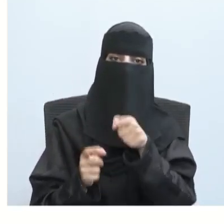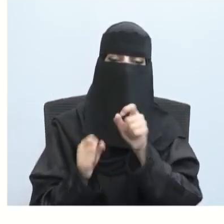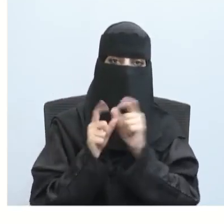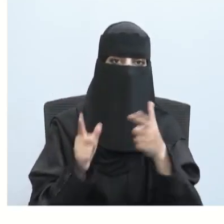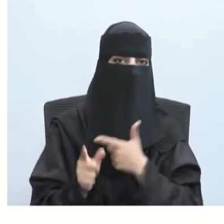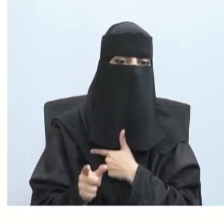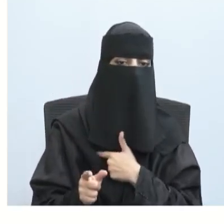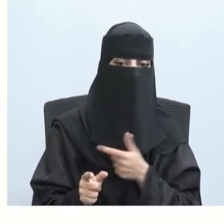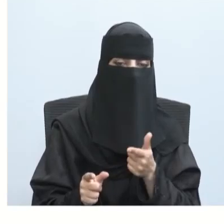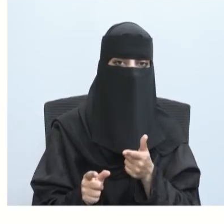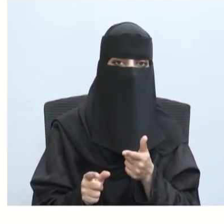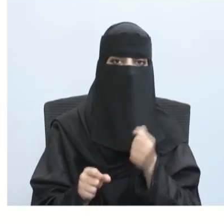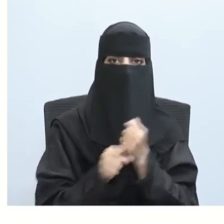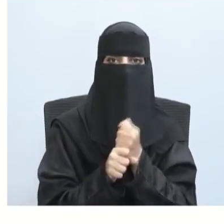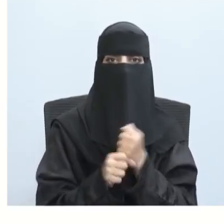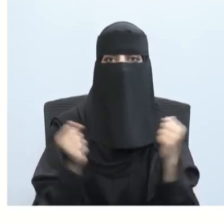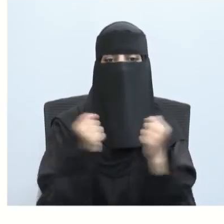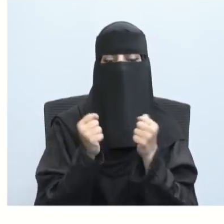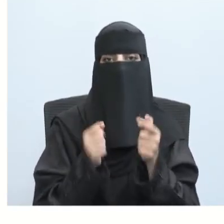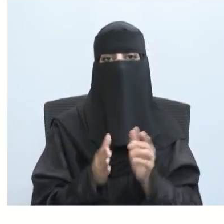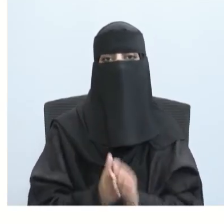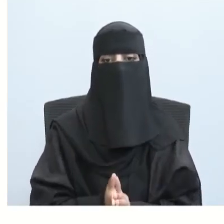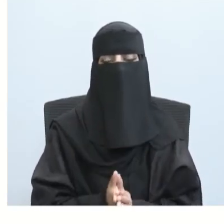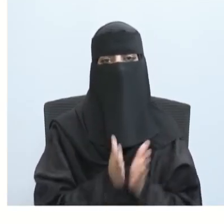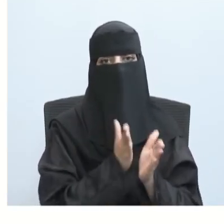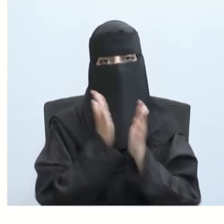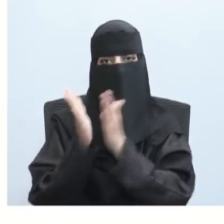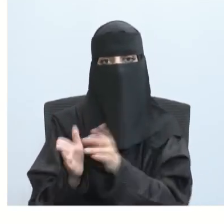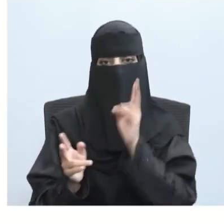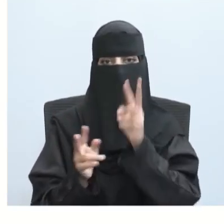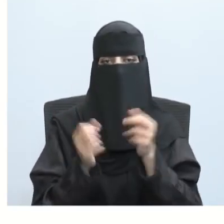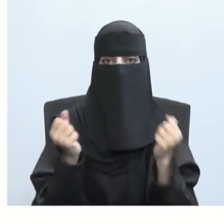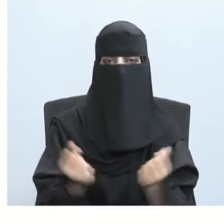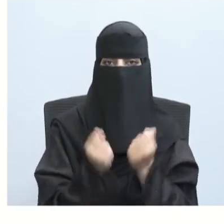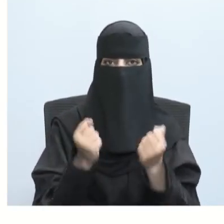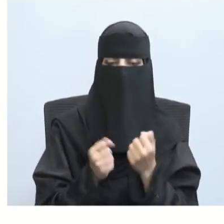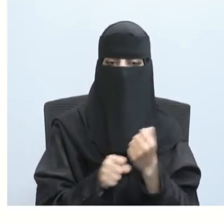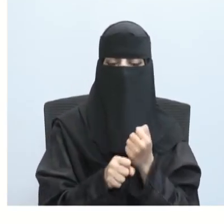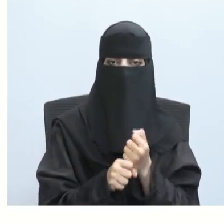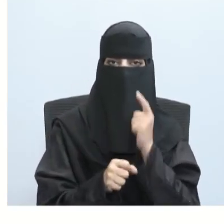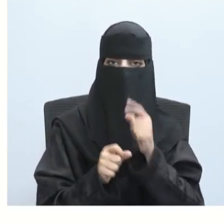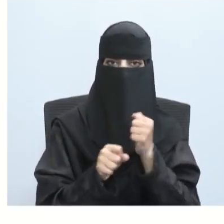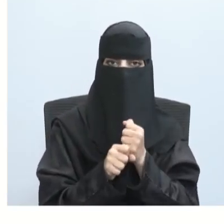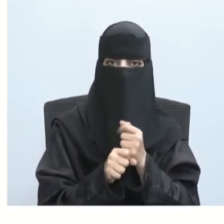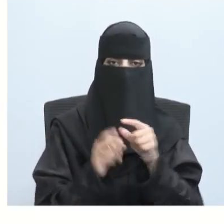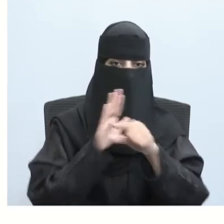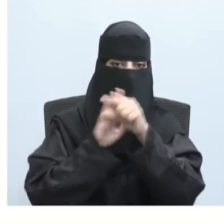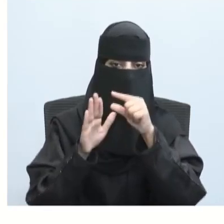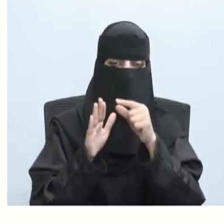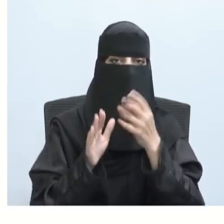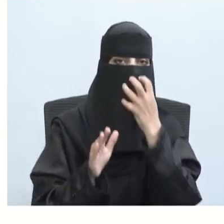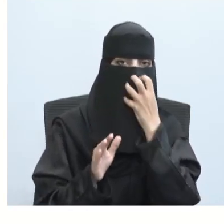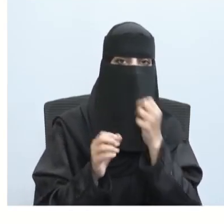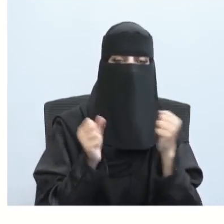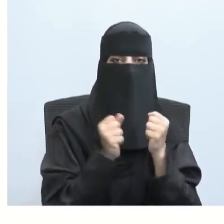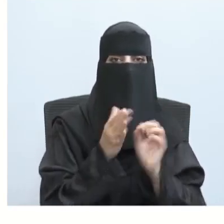وهذا يكون عبر عمليه التبريد لدينا نشاط استقصائي والذي يشير الى عنوان الحراره